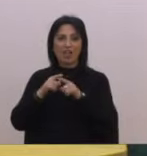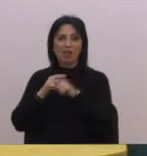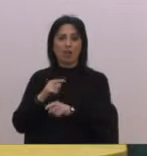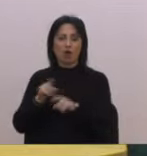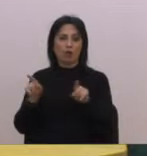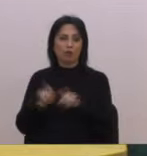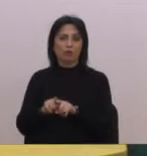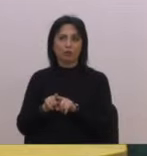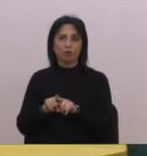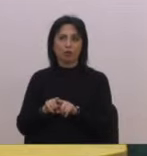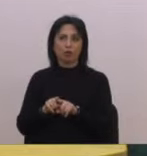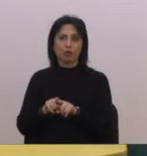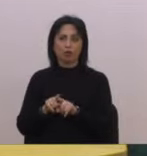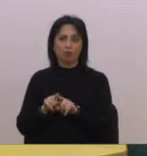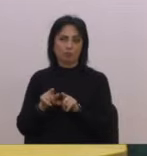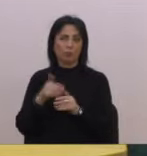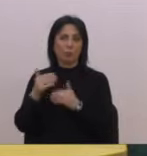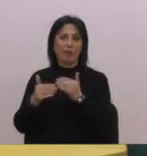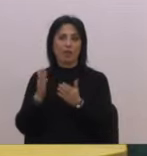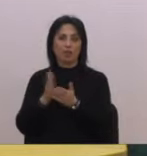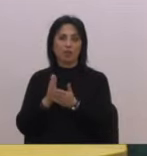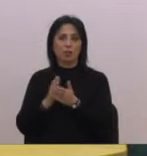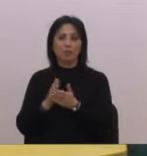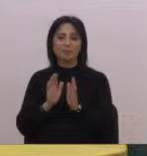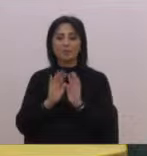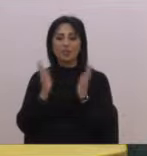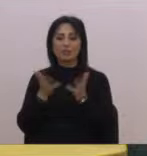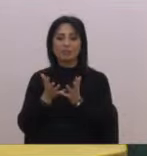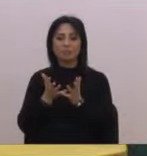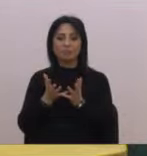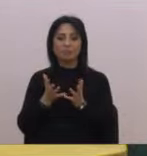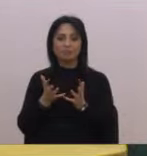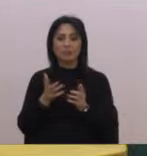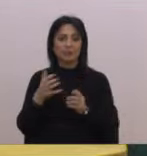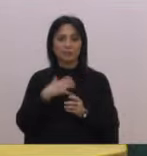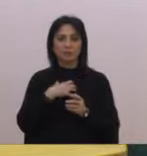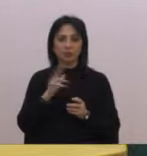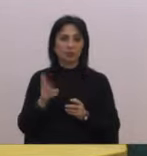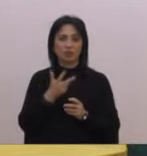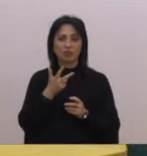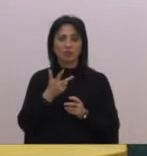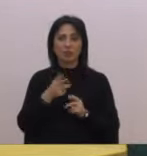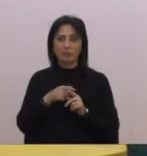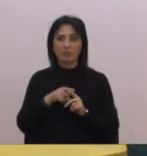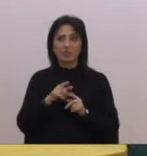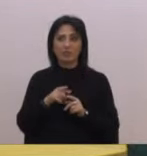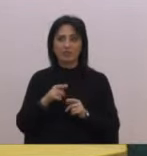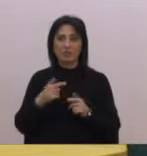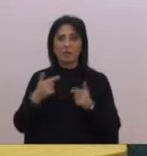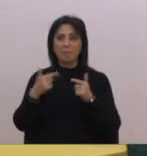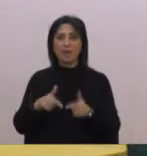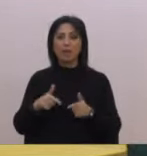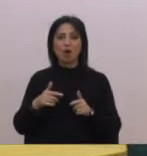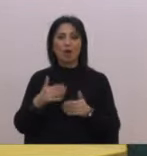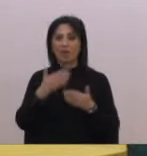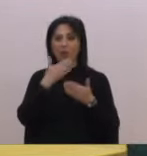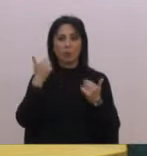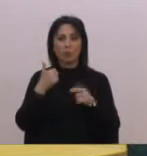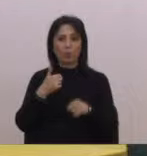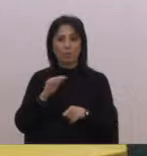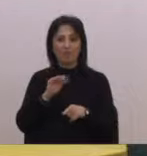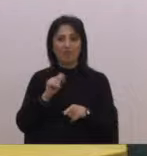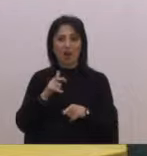ქვეყნის შეფარდებითი უპირატესობა, ისეთი შეფარდებითი უპირატესობა, რომლის გაბათილება მეტოქეს ადვილად არ შეუძლია. Აი სწორედ